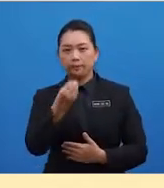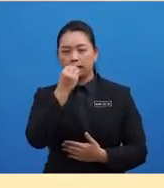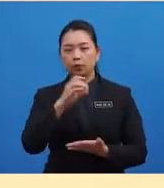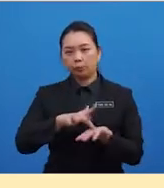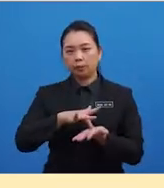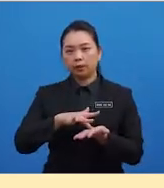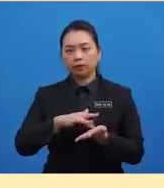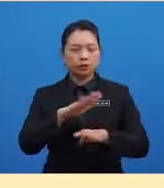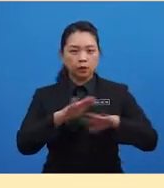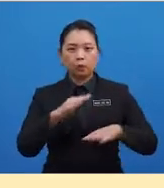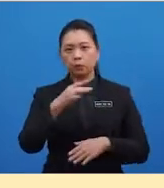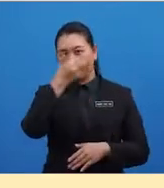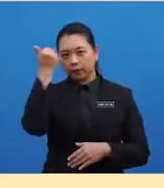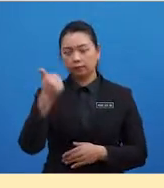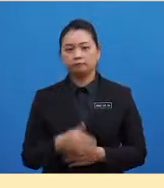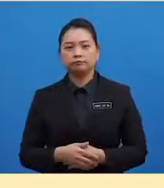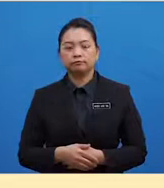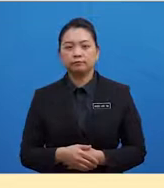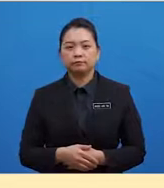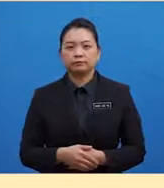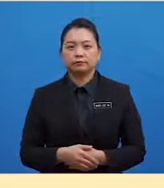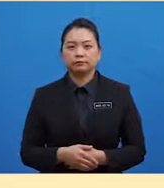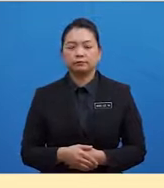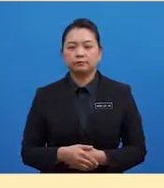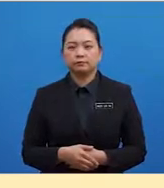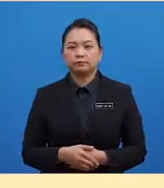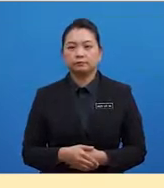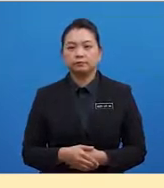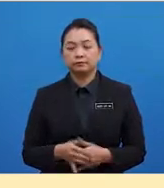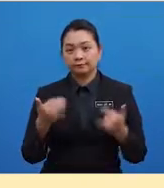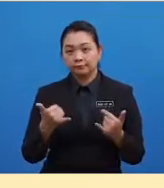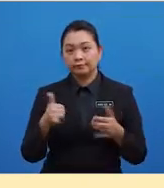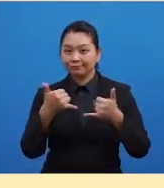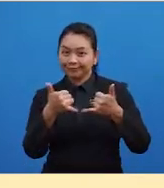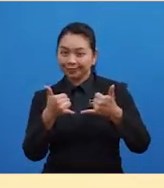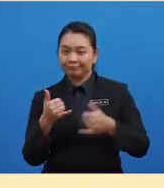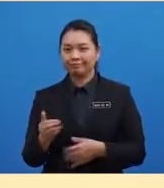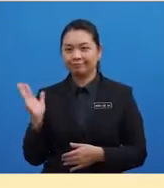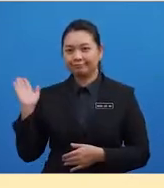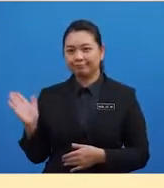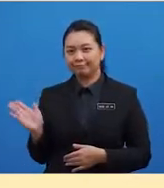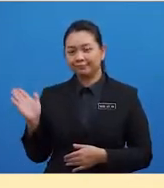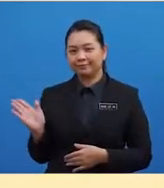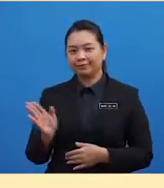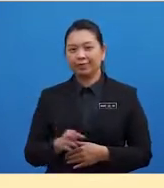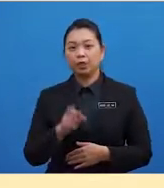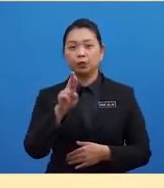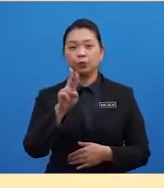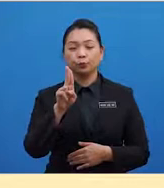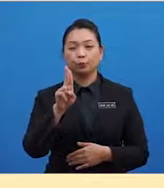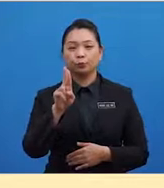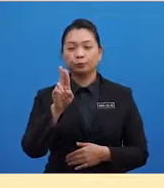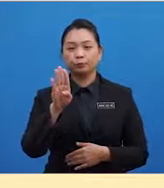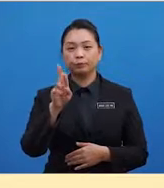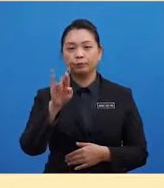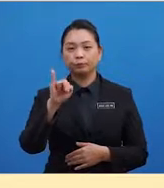lupa. Gambar yang seterusnya ialah permainan Rubik. Biasanya Rubik didapati dalam